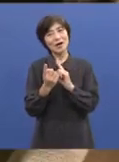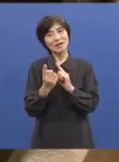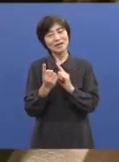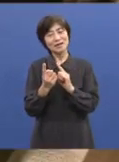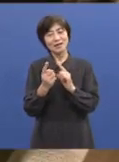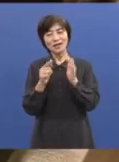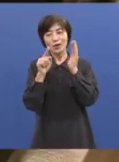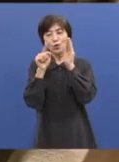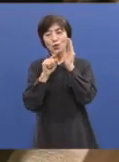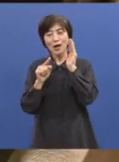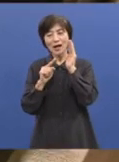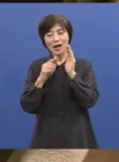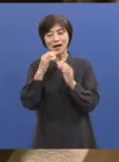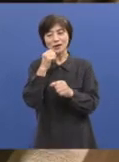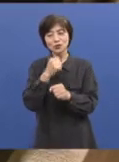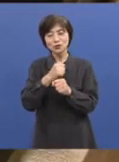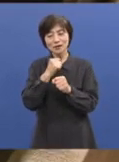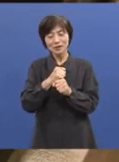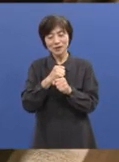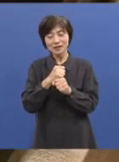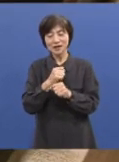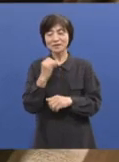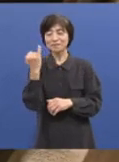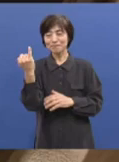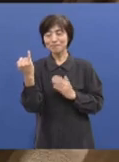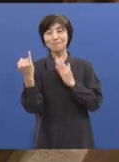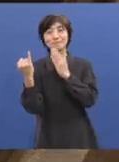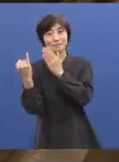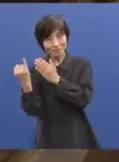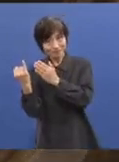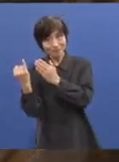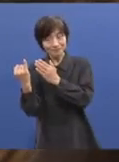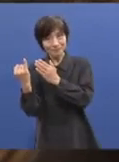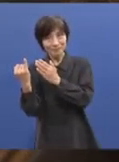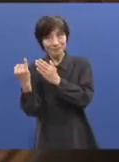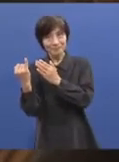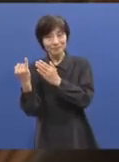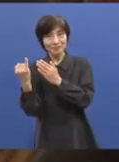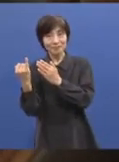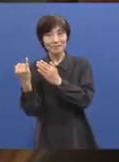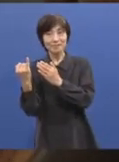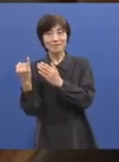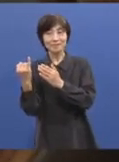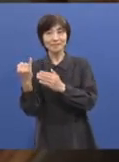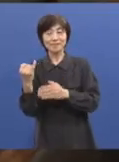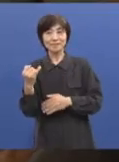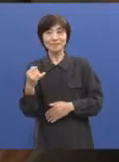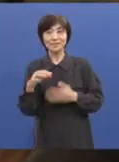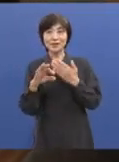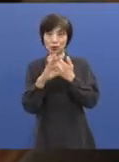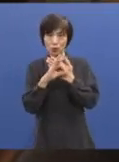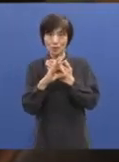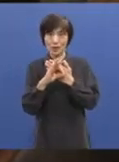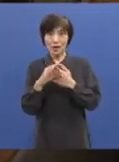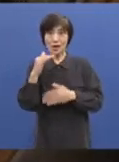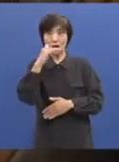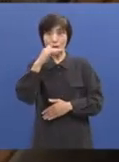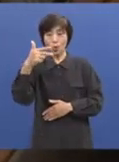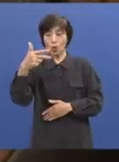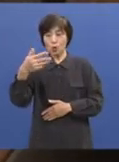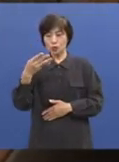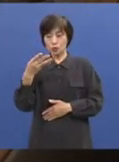で言うとどういった代筆といった語弊がありますけど、歌を読んでほしい、その京都今度御所